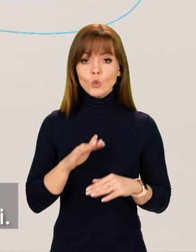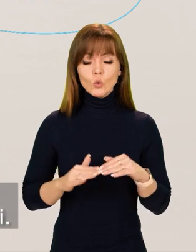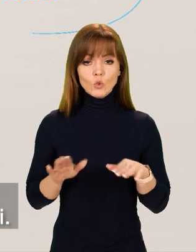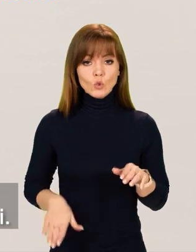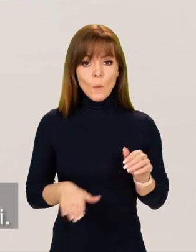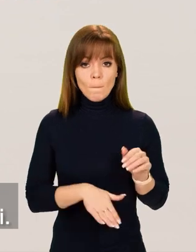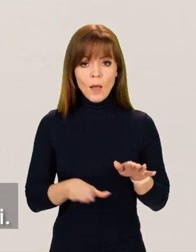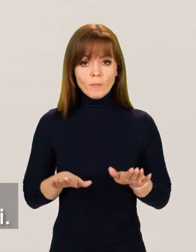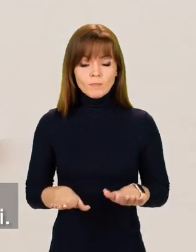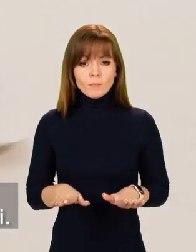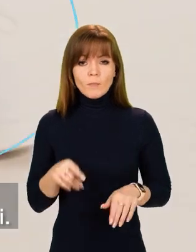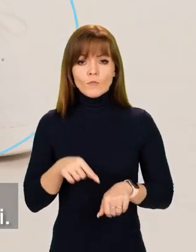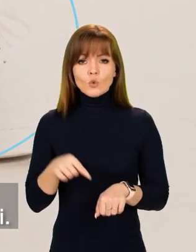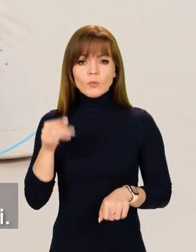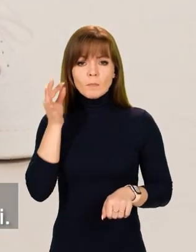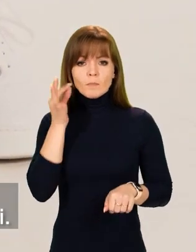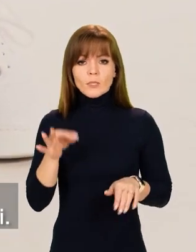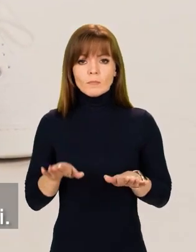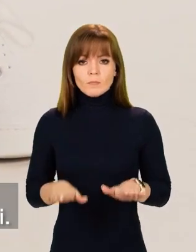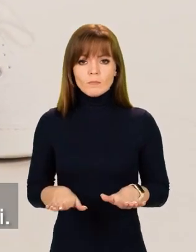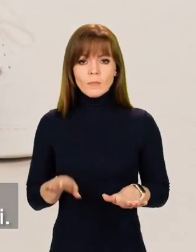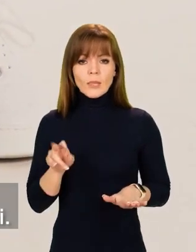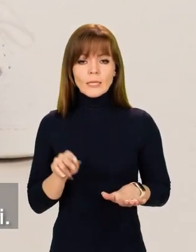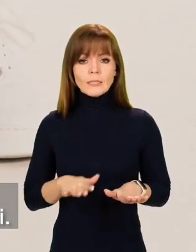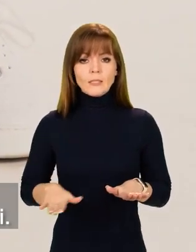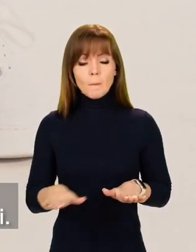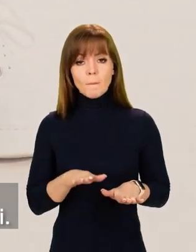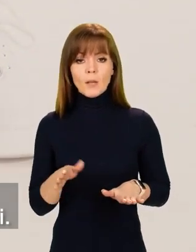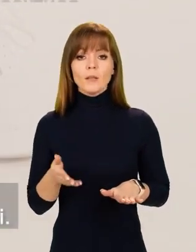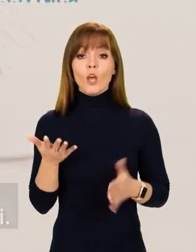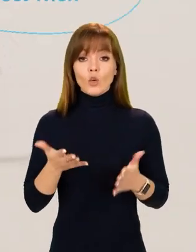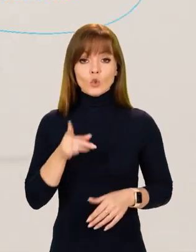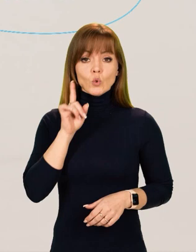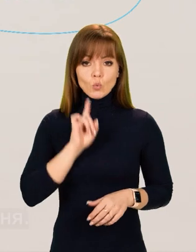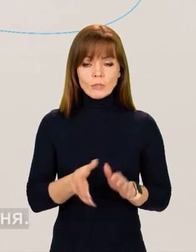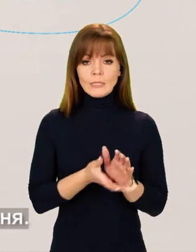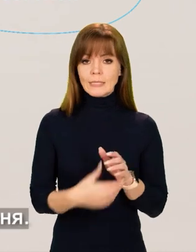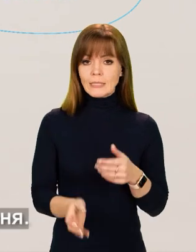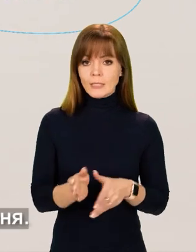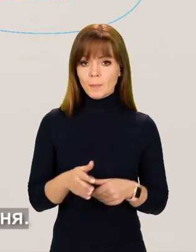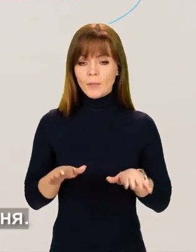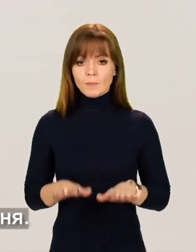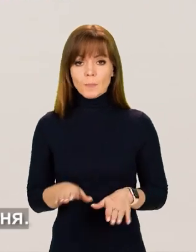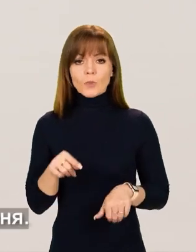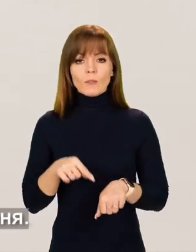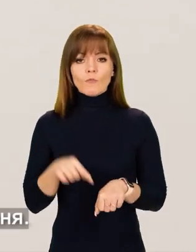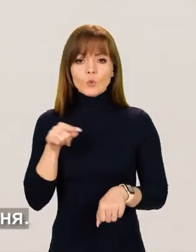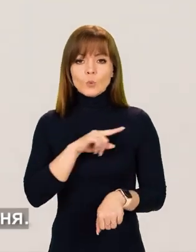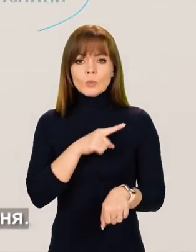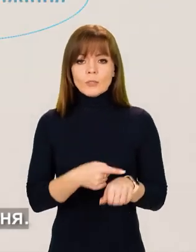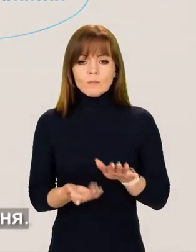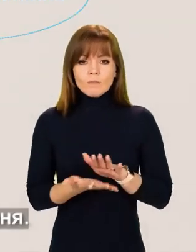Зосередь увагу на своїх стопах. Відчуй, як вони міцно стоять на поверхні, землі чи підлозі. Якщо це зручно, зніми